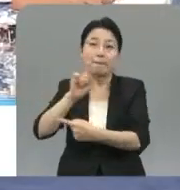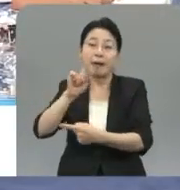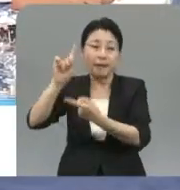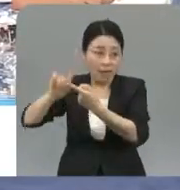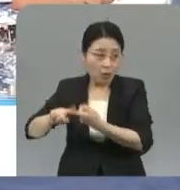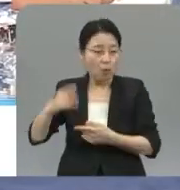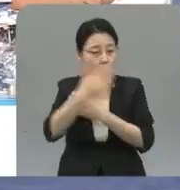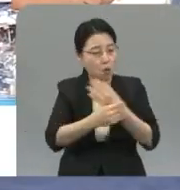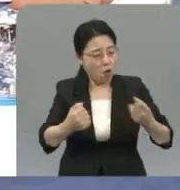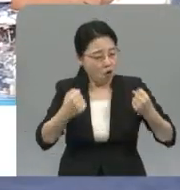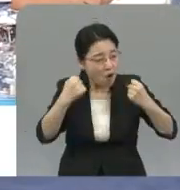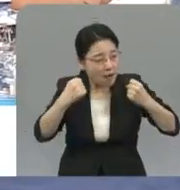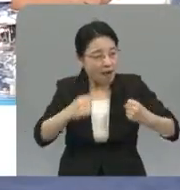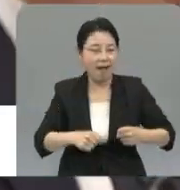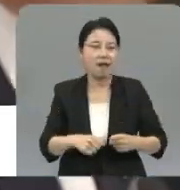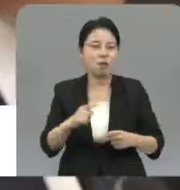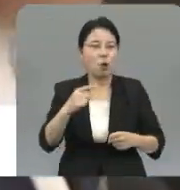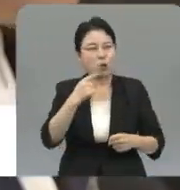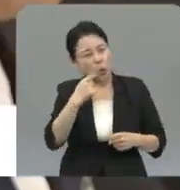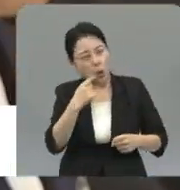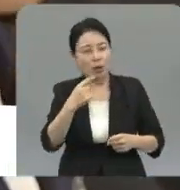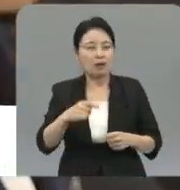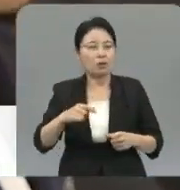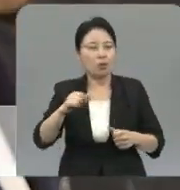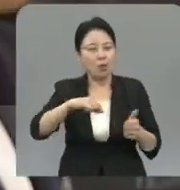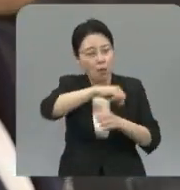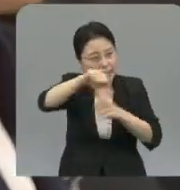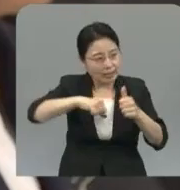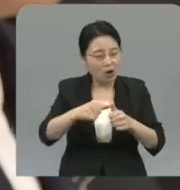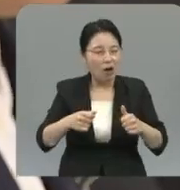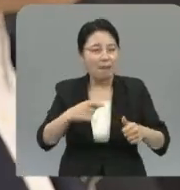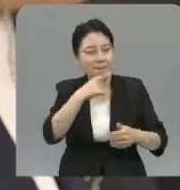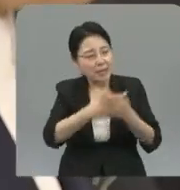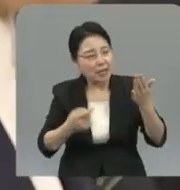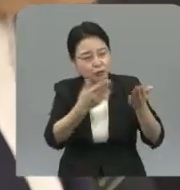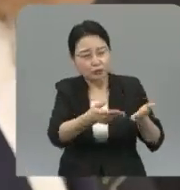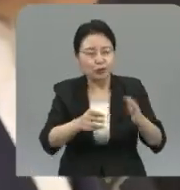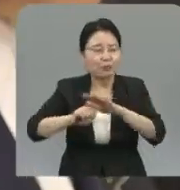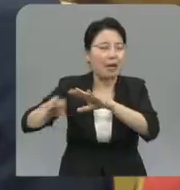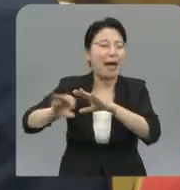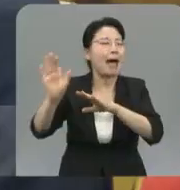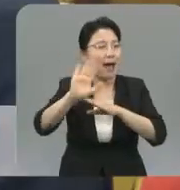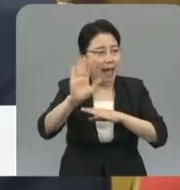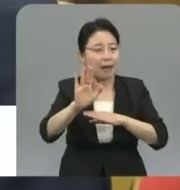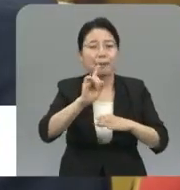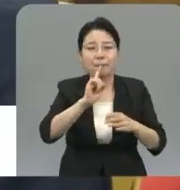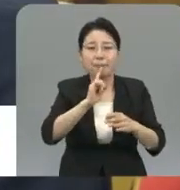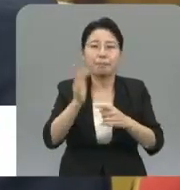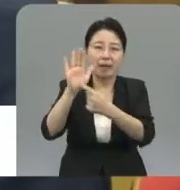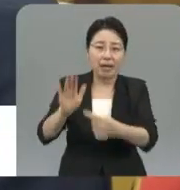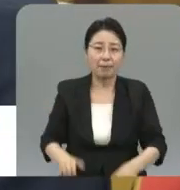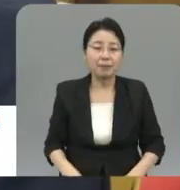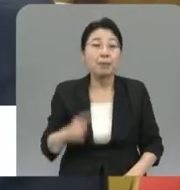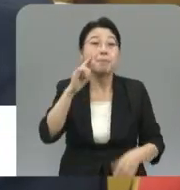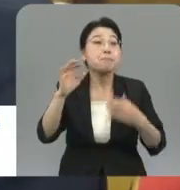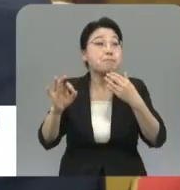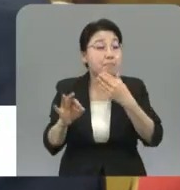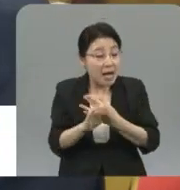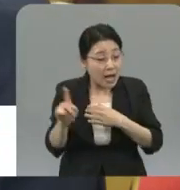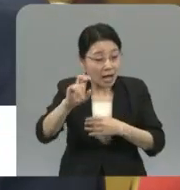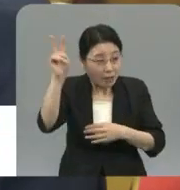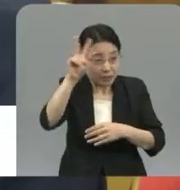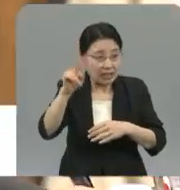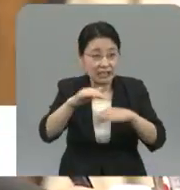menanggapi hal itu Perdana Menteri kisi dan berjanji Untuk mengerahkan upaya maksimal untuk menja keamanan pembuangan air sesuai dengan laporan